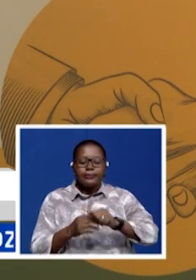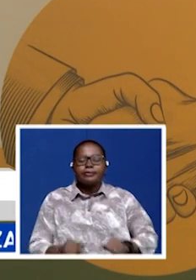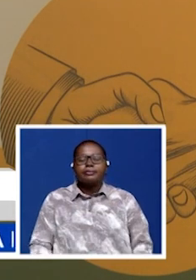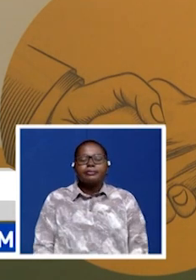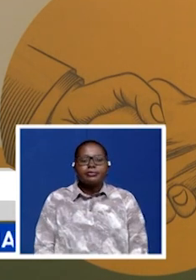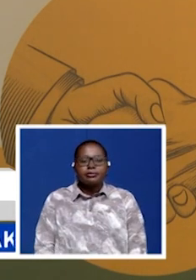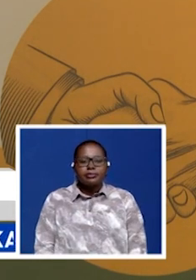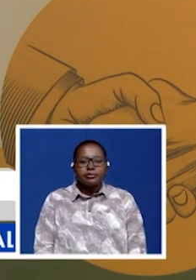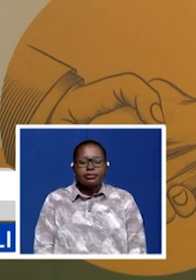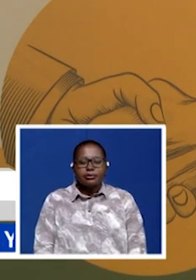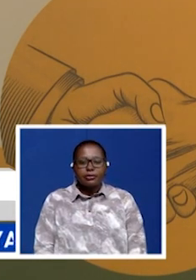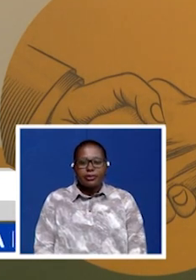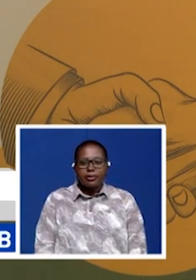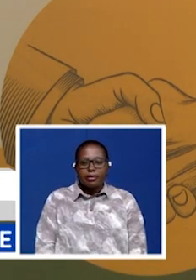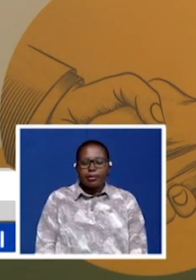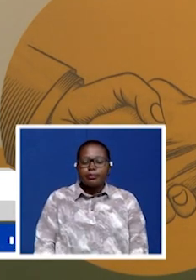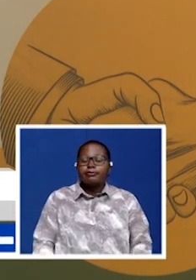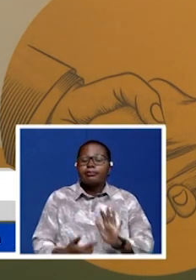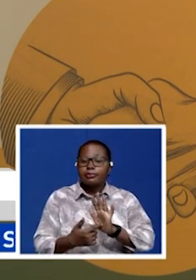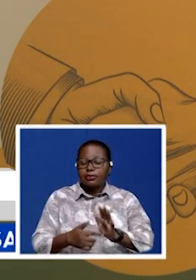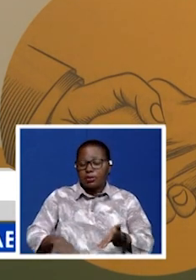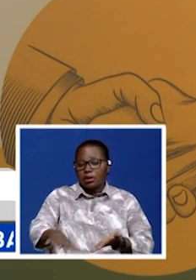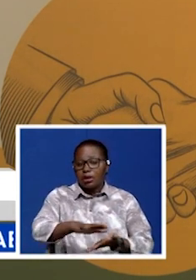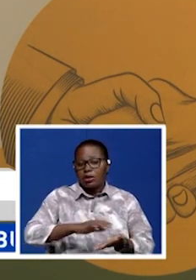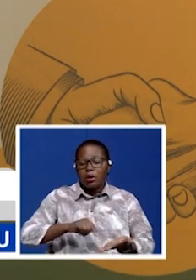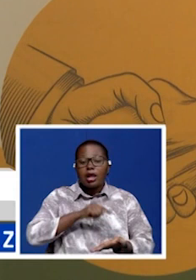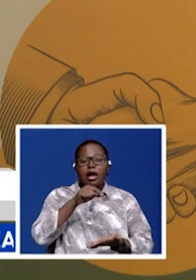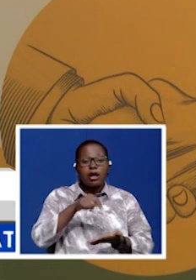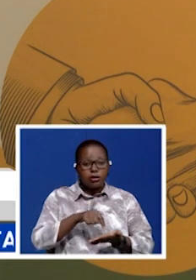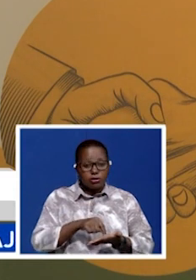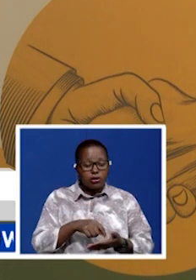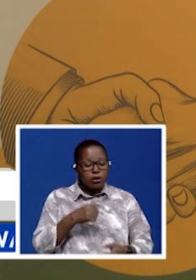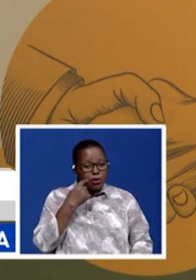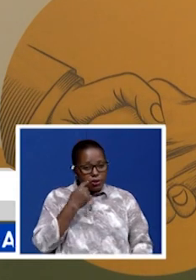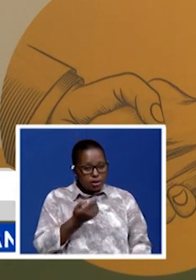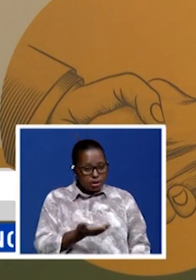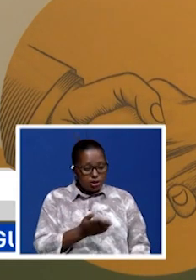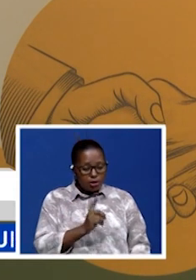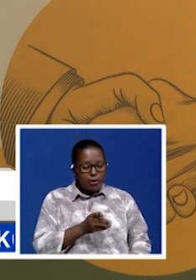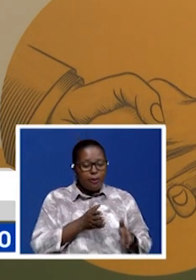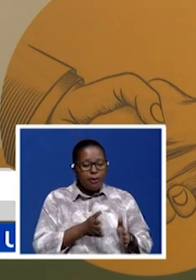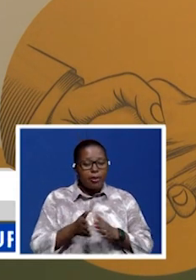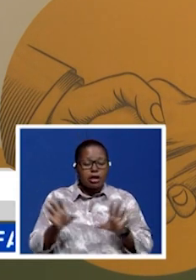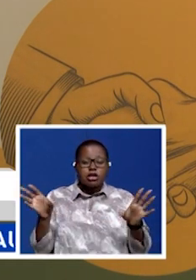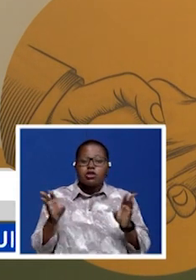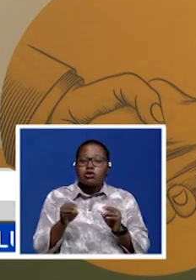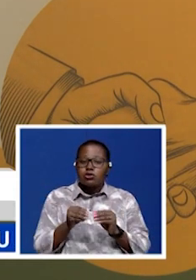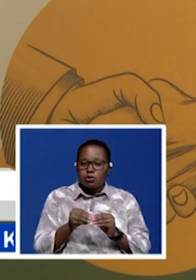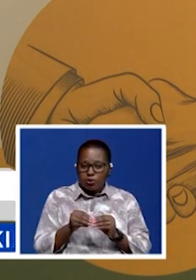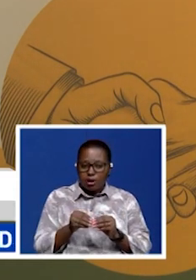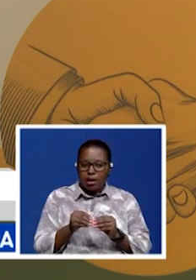59 na mathalan kwa eneo tu la kariakoo niweze kuonyesha tija Hiyo ambayo tuna wapangaji jumla